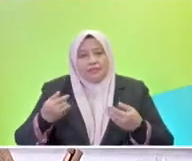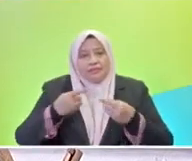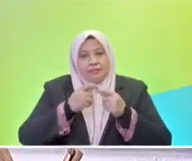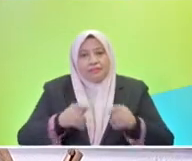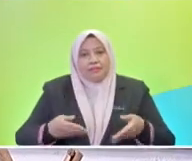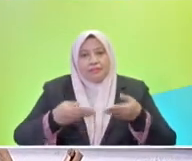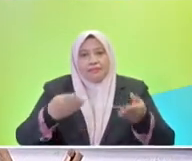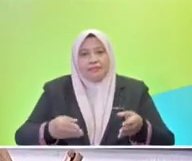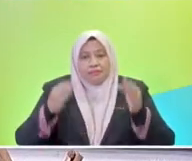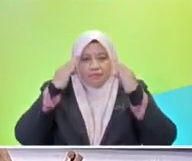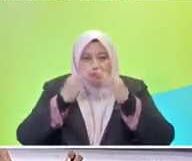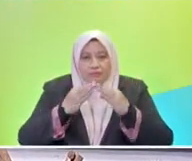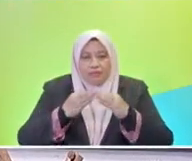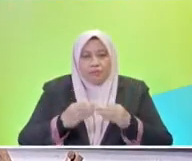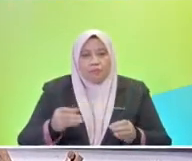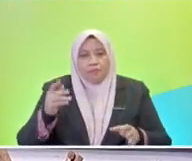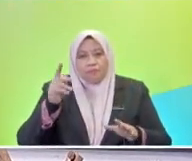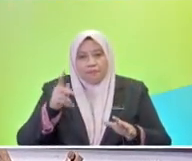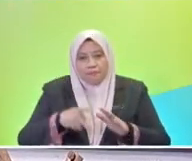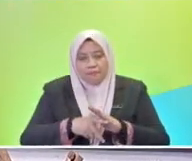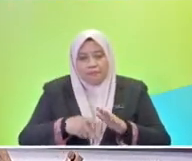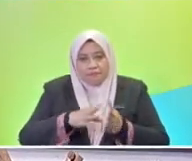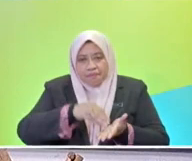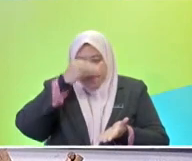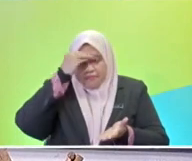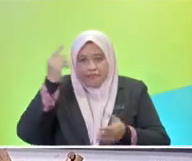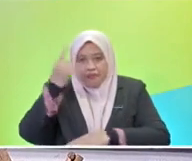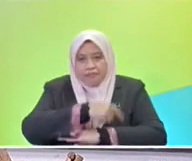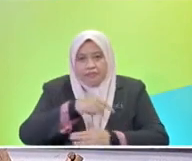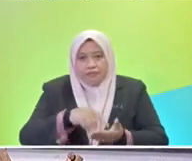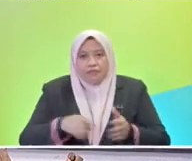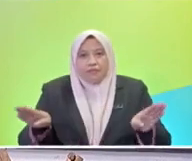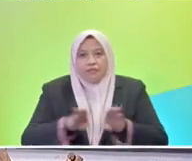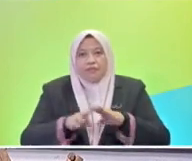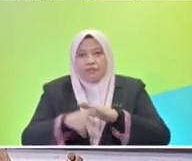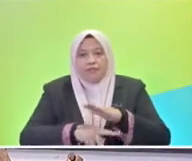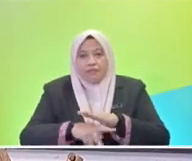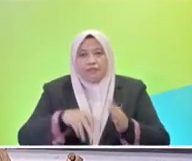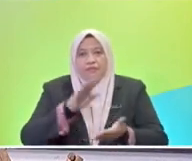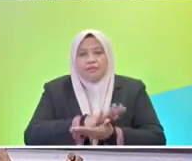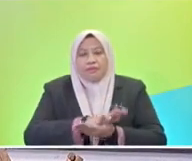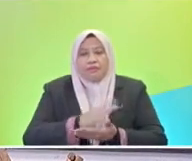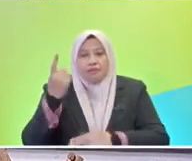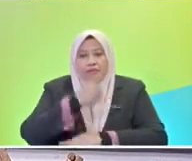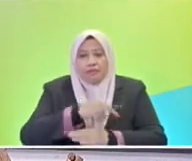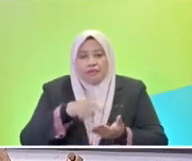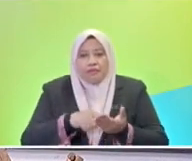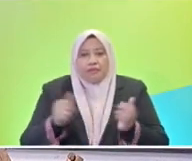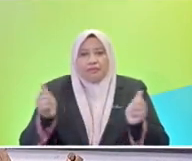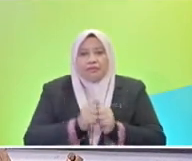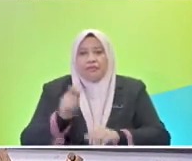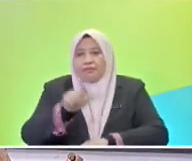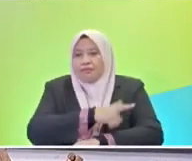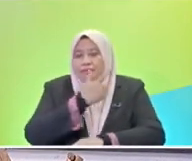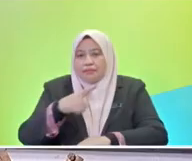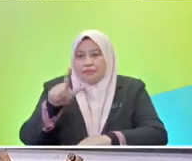sepenuhnya sepanjang pembelajaran kali ini. Jadi kita akan tutupkan prasekolah kali ini dengan lagu, betul Cikgu? Lagu tadi itu.